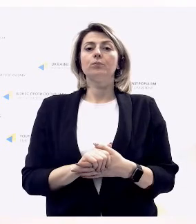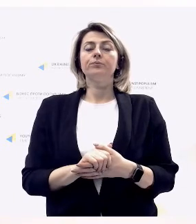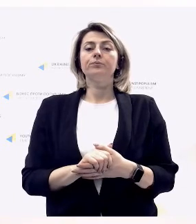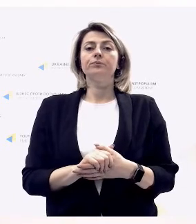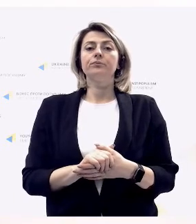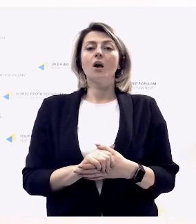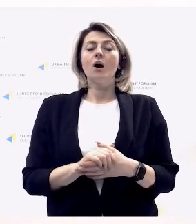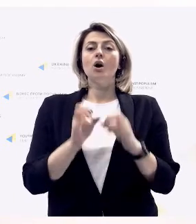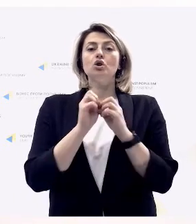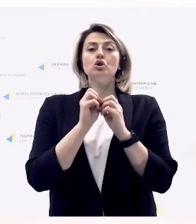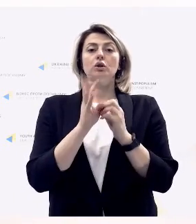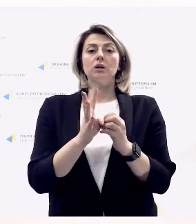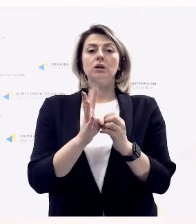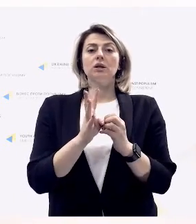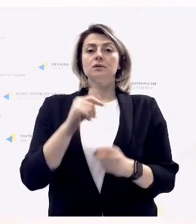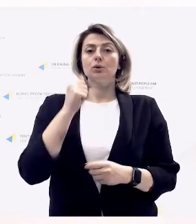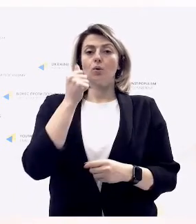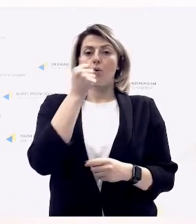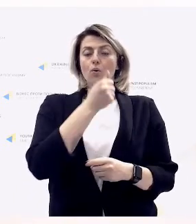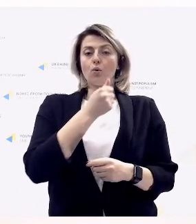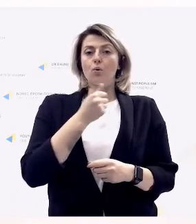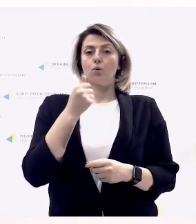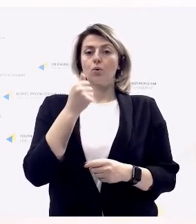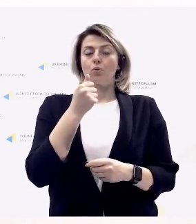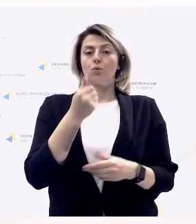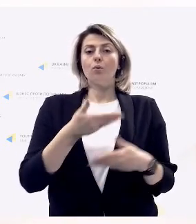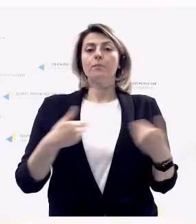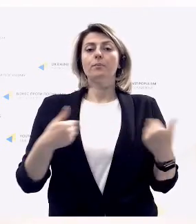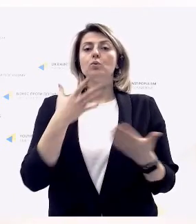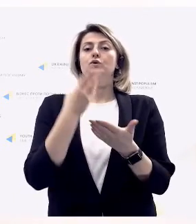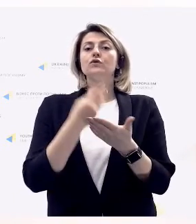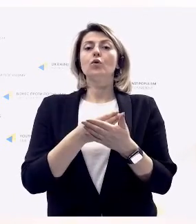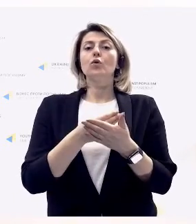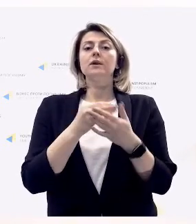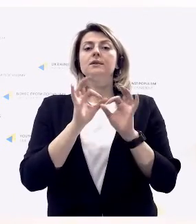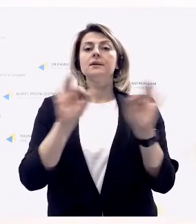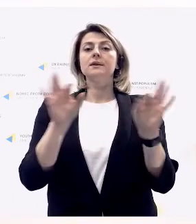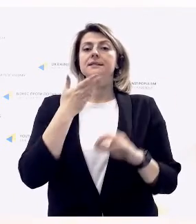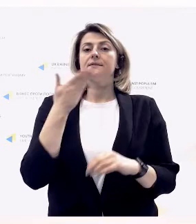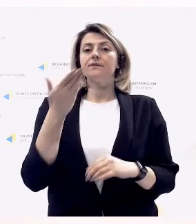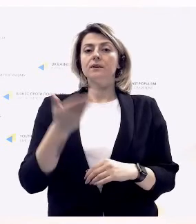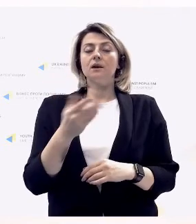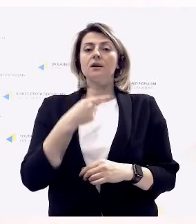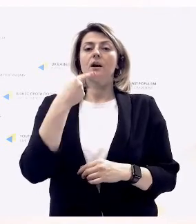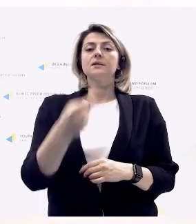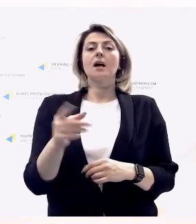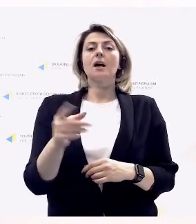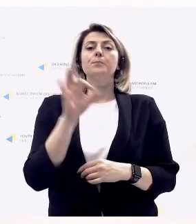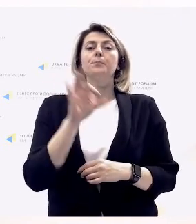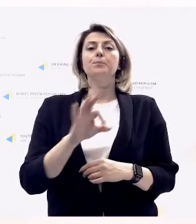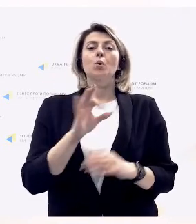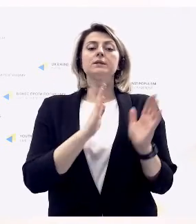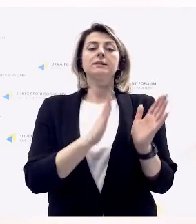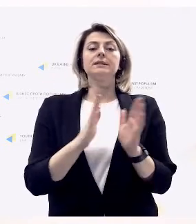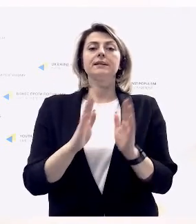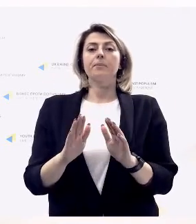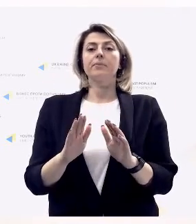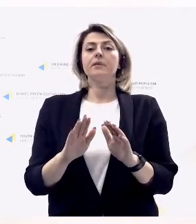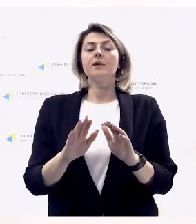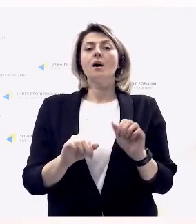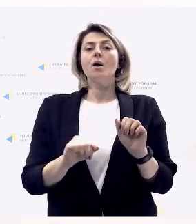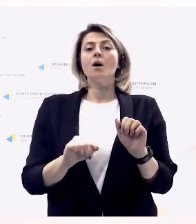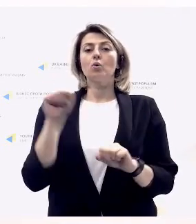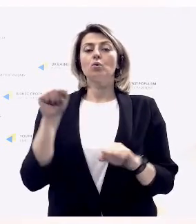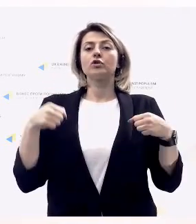З 2014 року ми у своїх звітах казали про системне